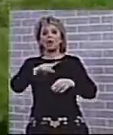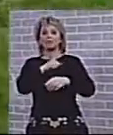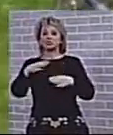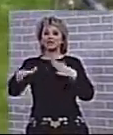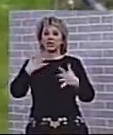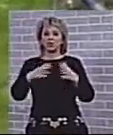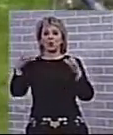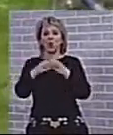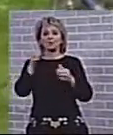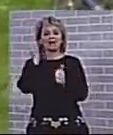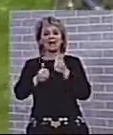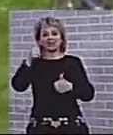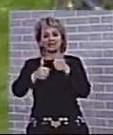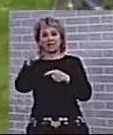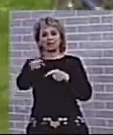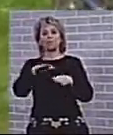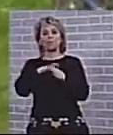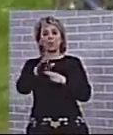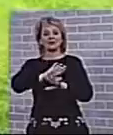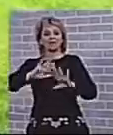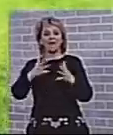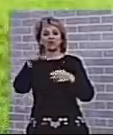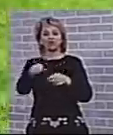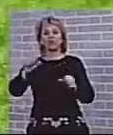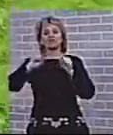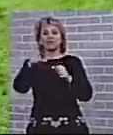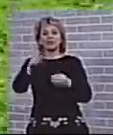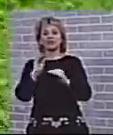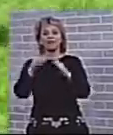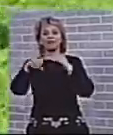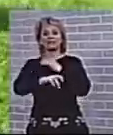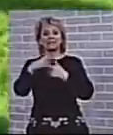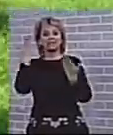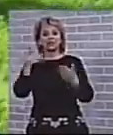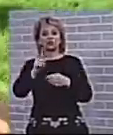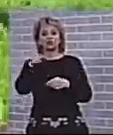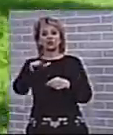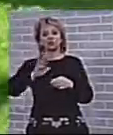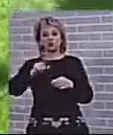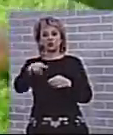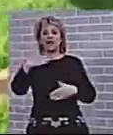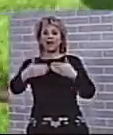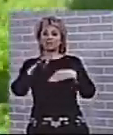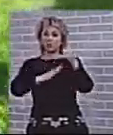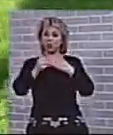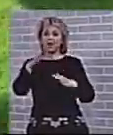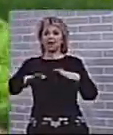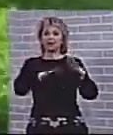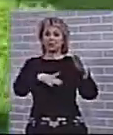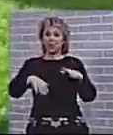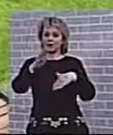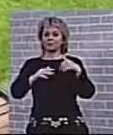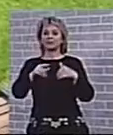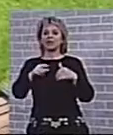тренируются комплексно. Каждое соревнование – полная неожиданность. Спортсмен до последнего не знает, что его ждет – ходьба на руках или прокачка